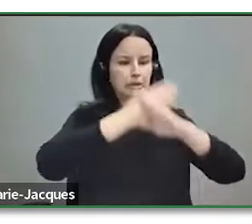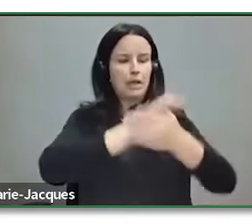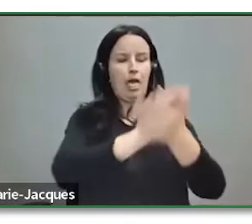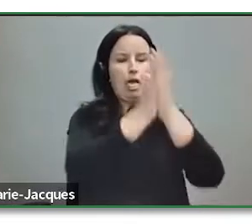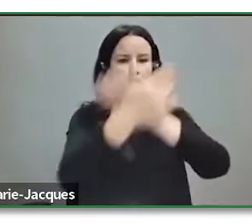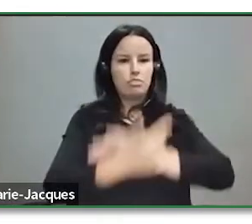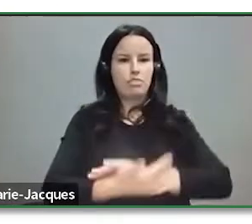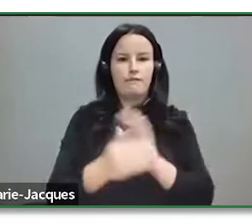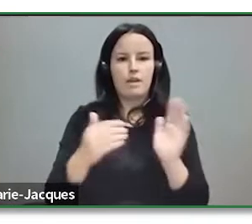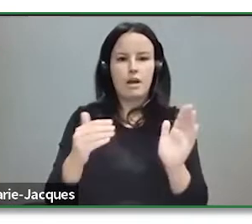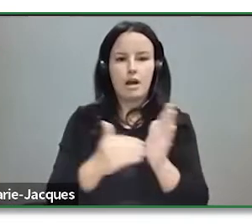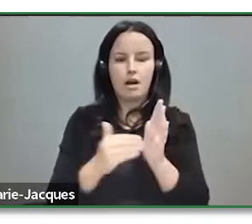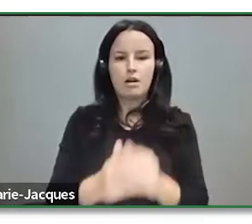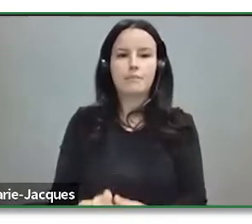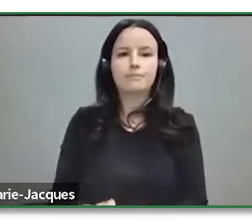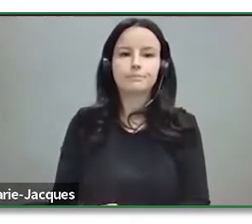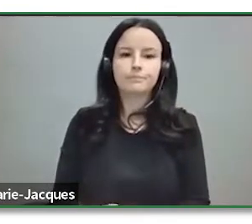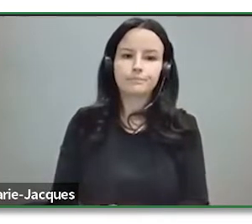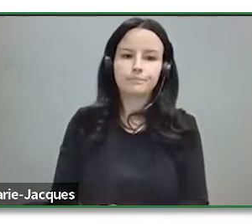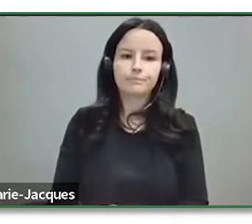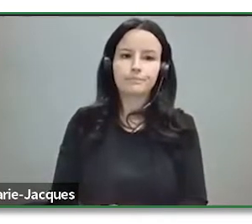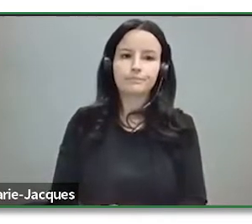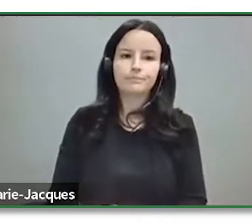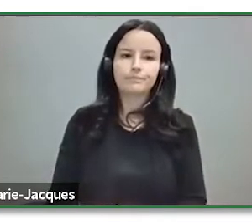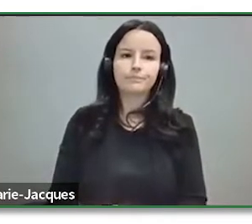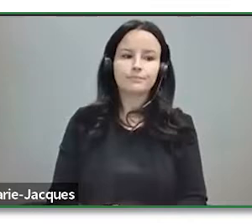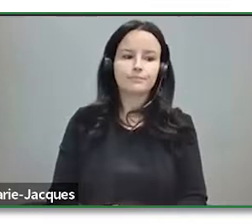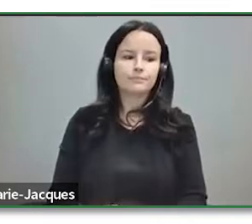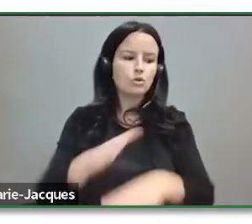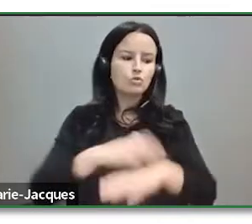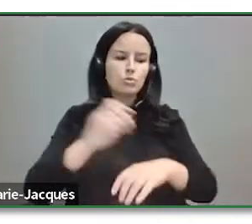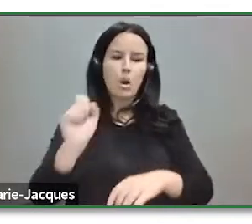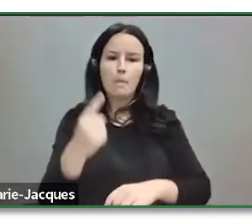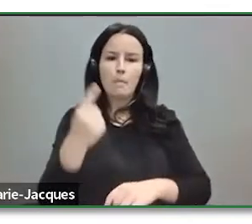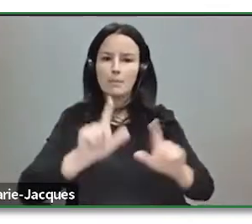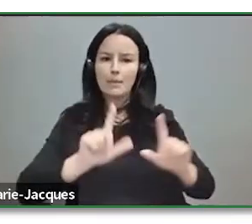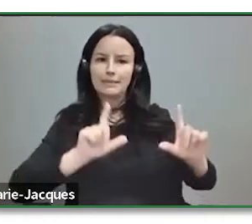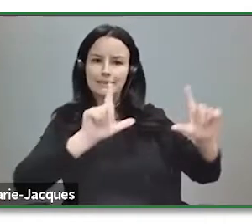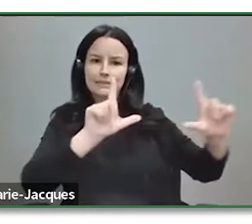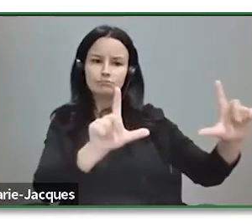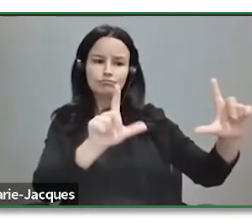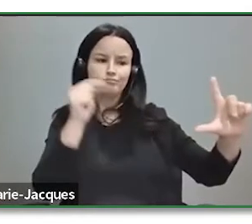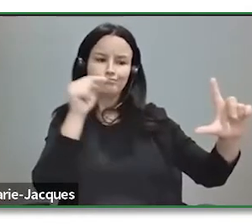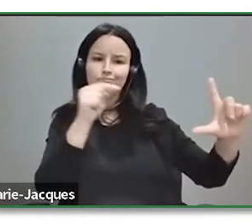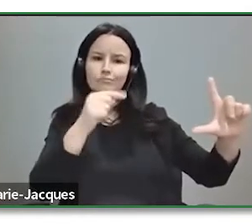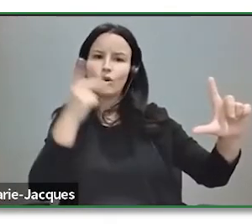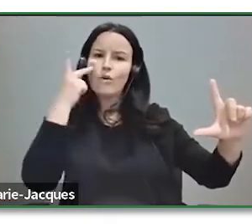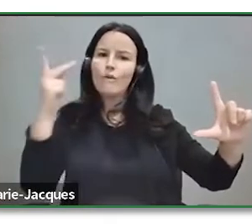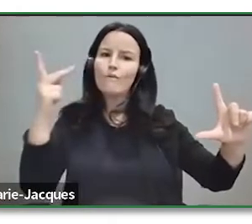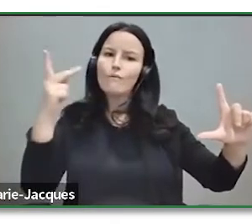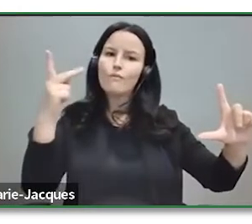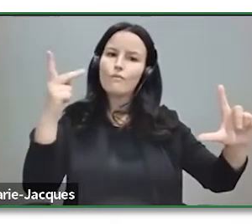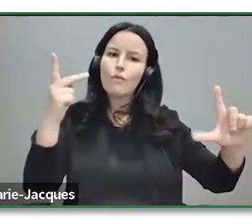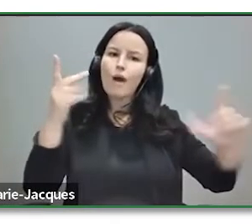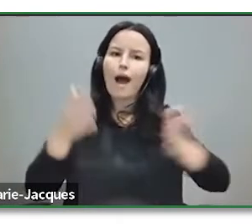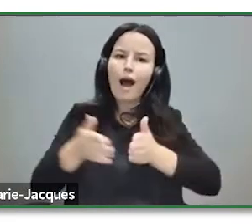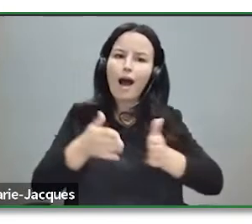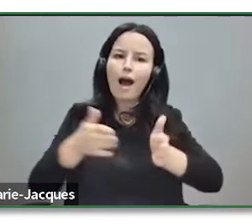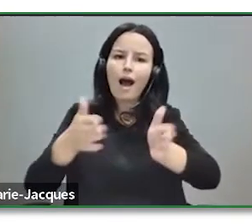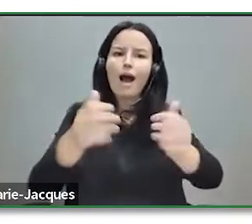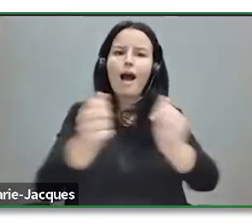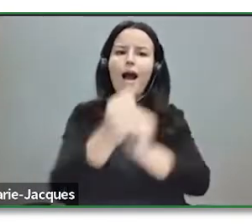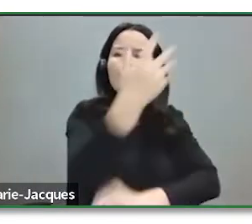Et sur cette première diapo, vous voyez donc une photo d'un sentier avec des